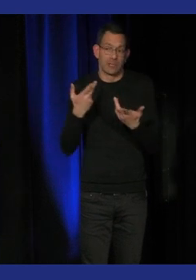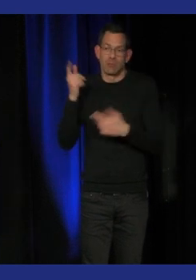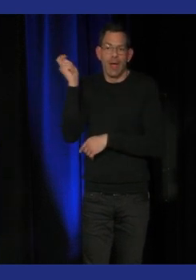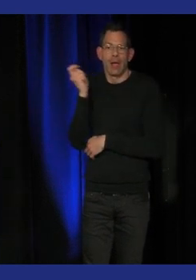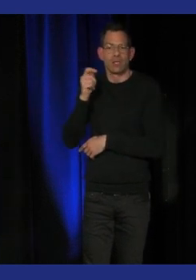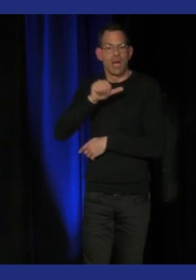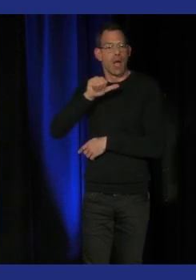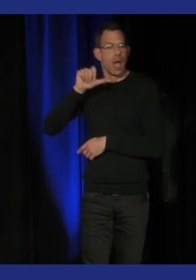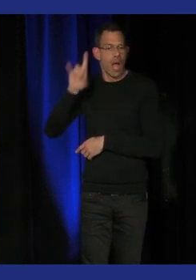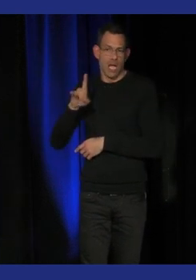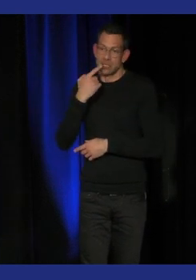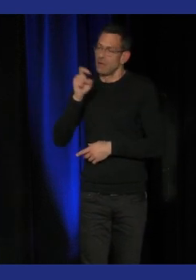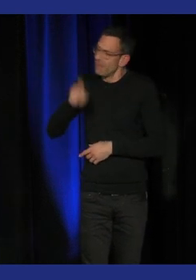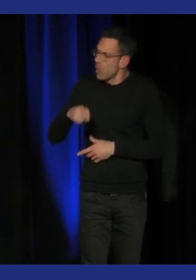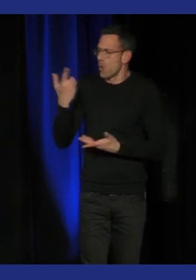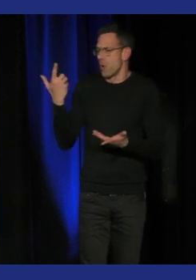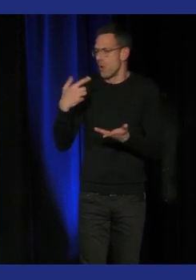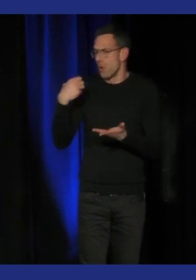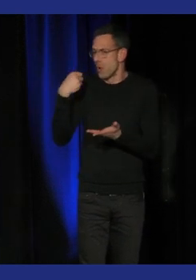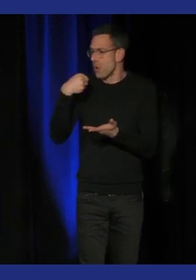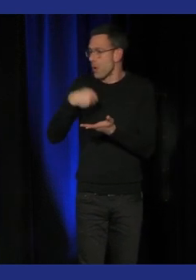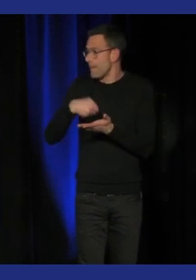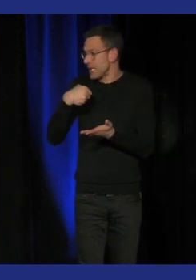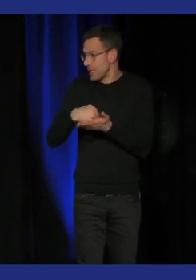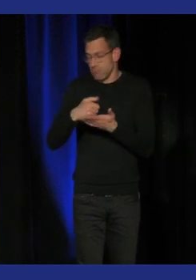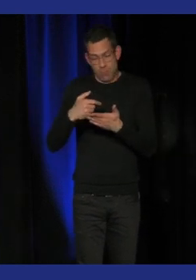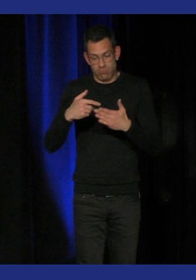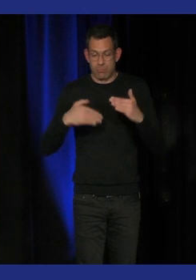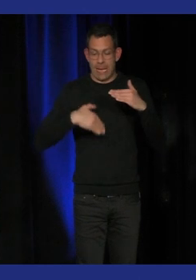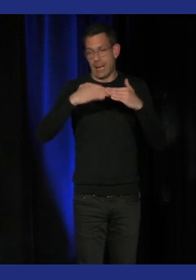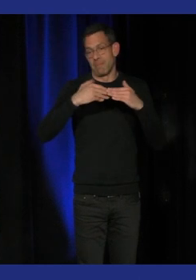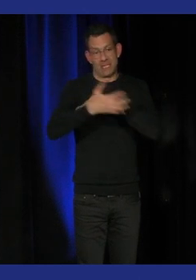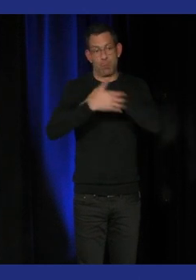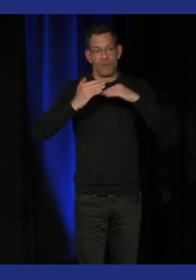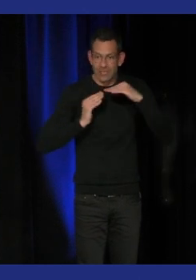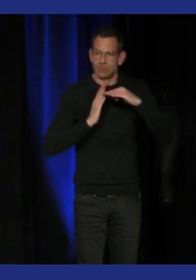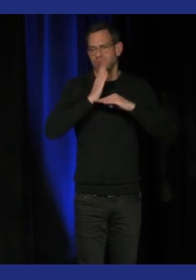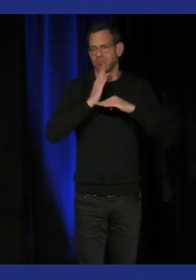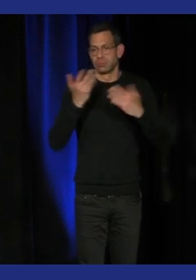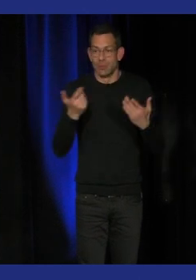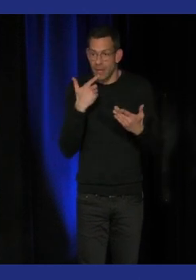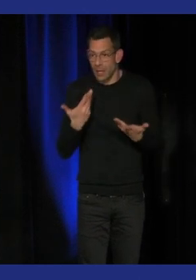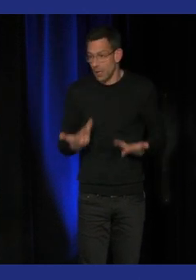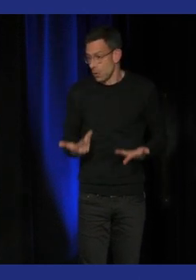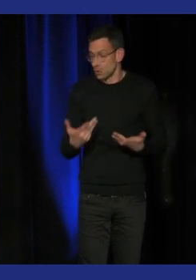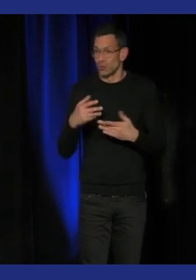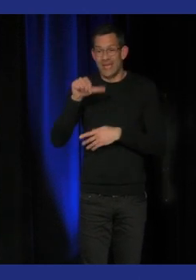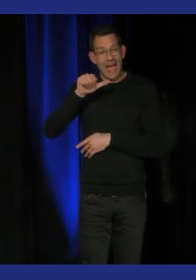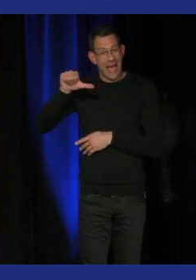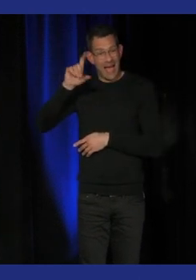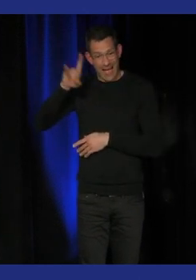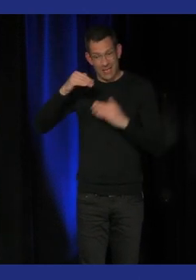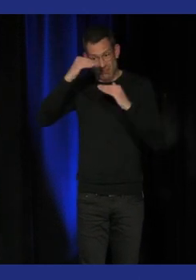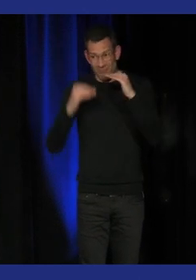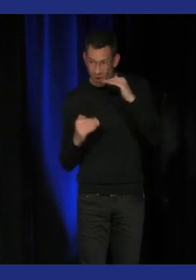minimum égale à la barrière du seuil de pauvreté, ce qui n'est pas le cas aujourd'hui, puisqu'aujourd'hui, l'AAH est en dessous du